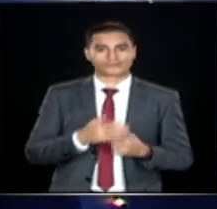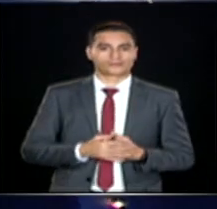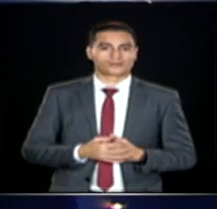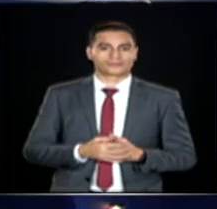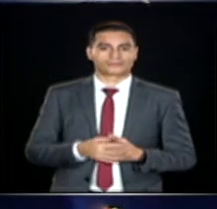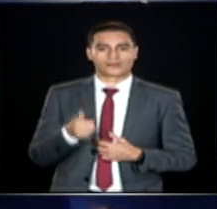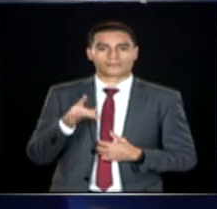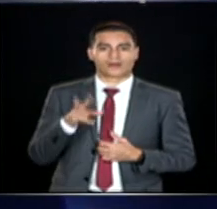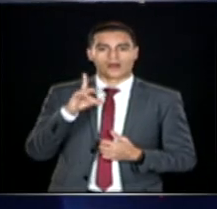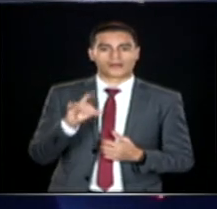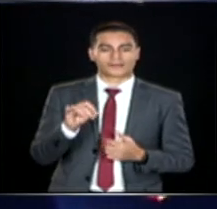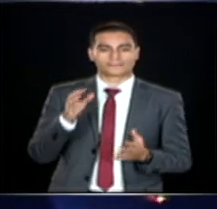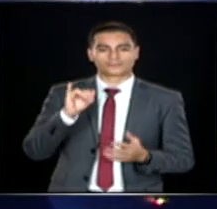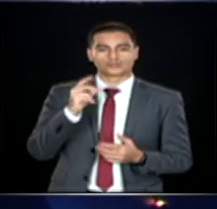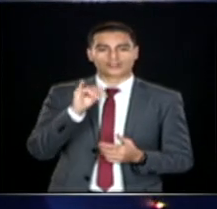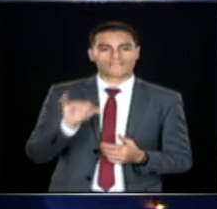ابراهيم مصطفى